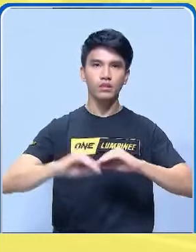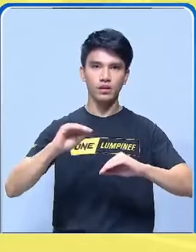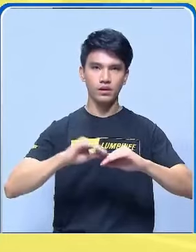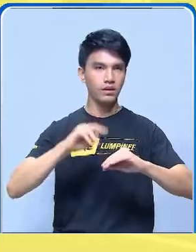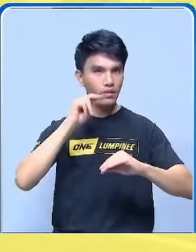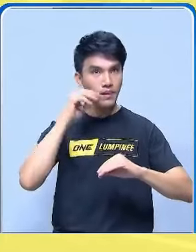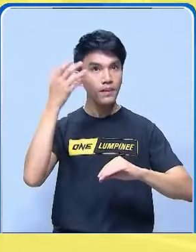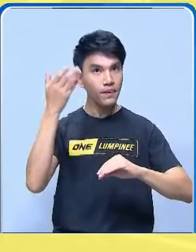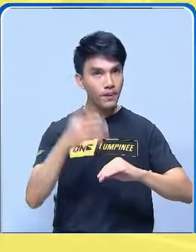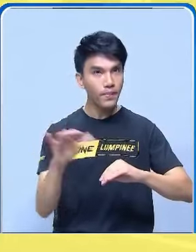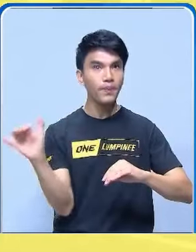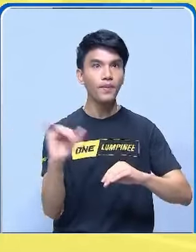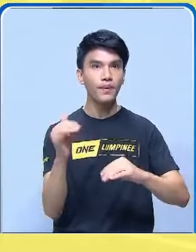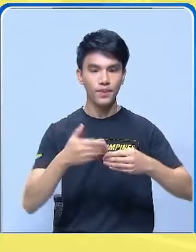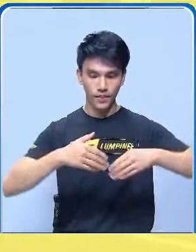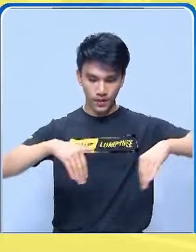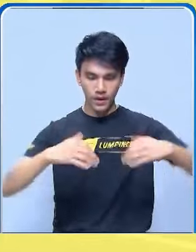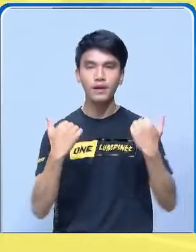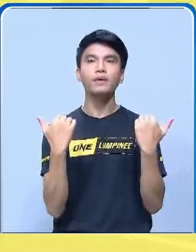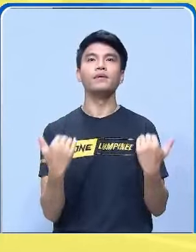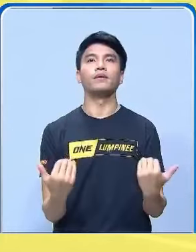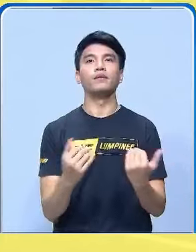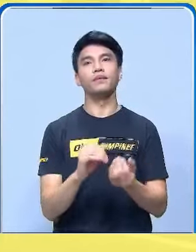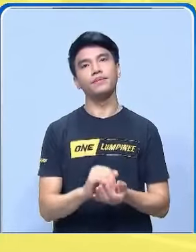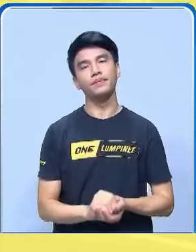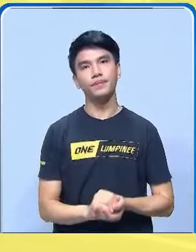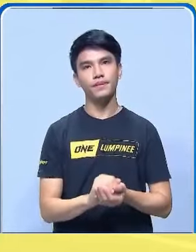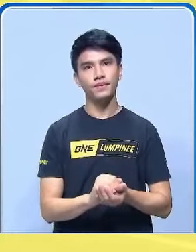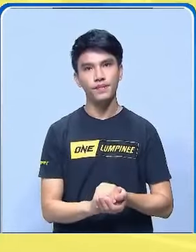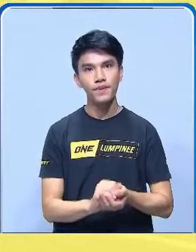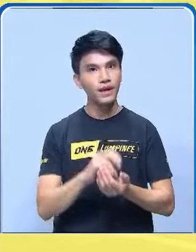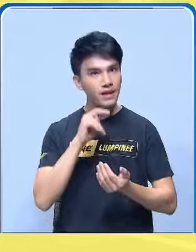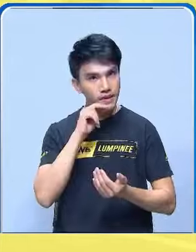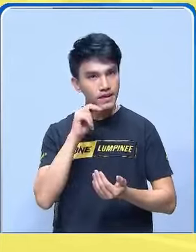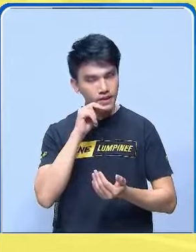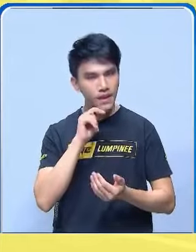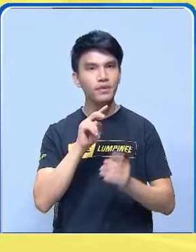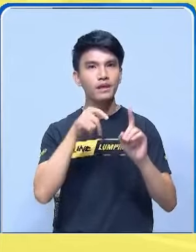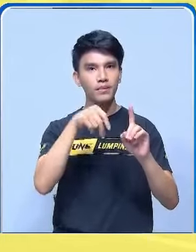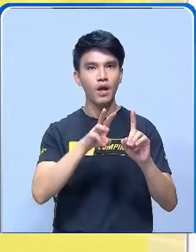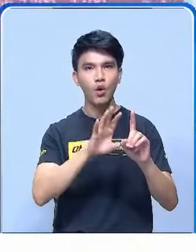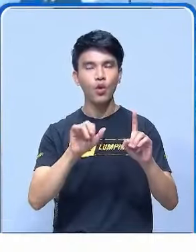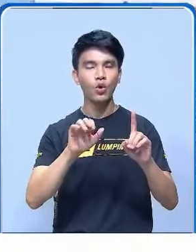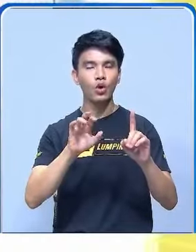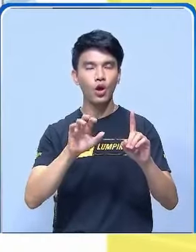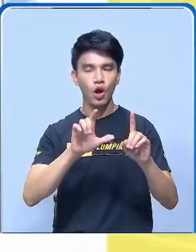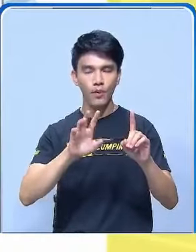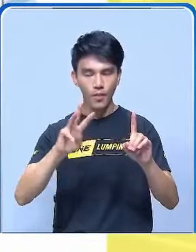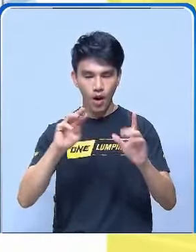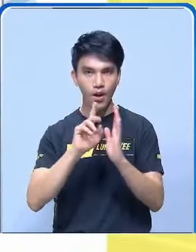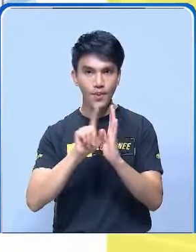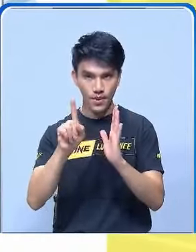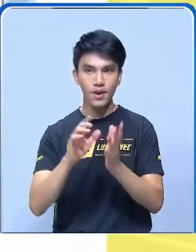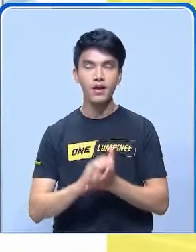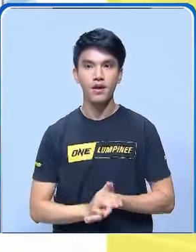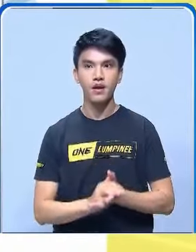แล้วหรือยังเขื่อนเจ้าพระยาตอนนี้มีการระบายน้ำอยู่ที่ 1,600 ลูกบาศก์เมตรต่อวินาทีนะครับ ค่